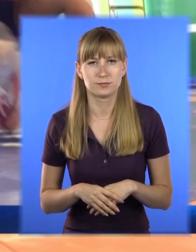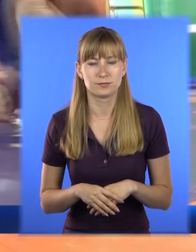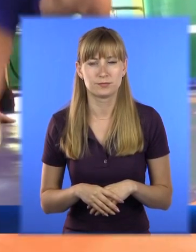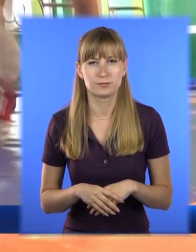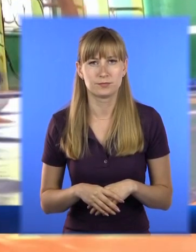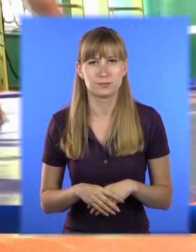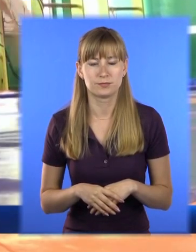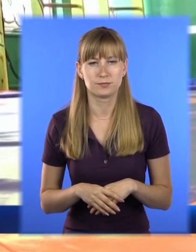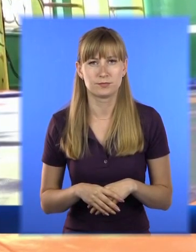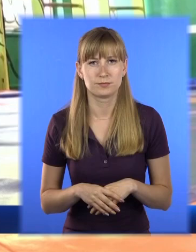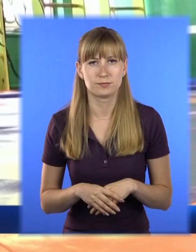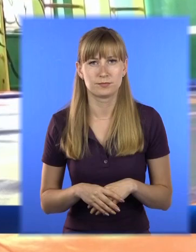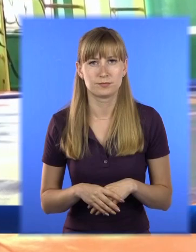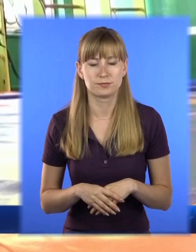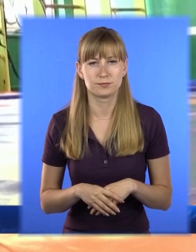Що раз